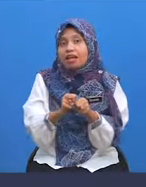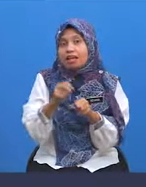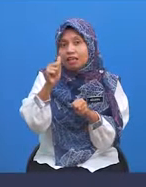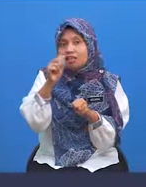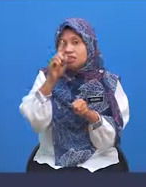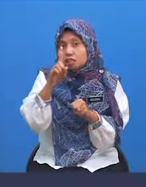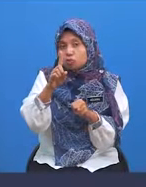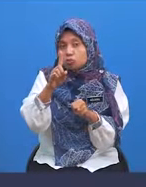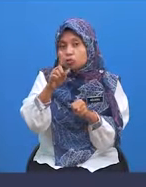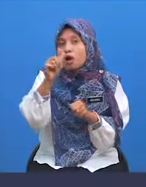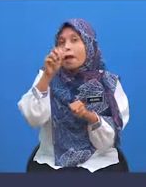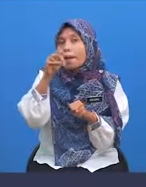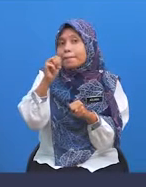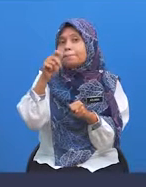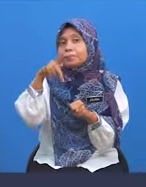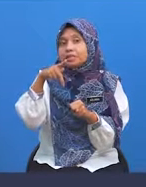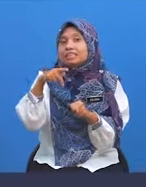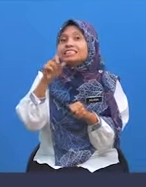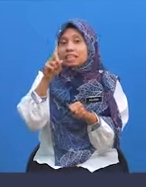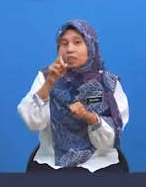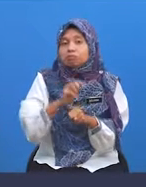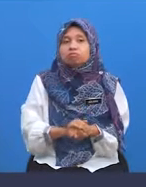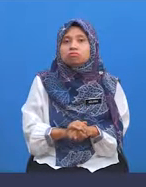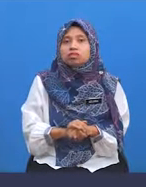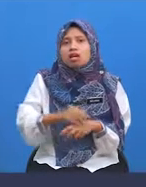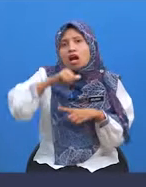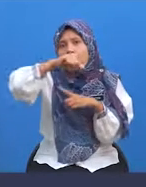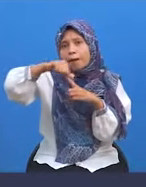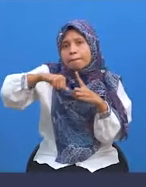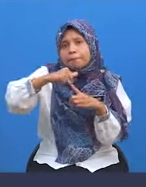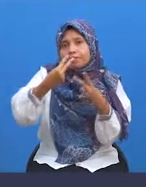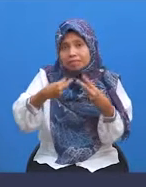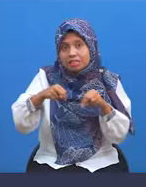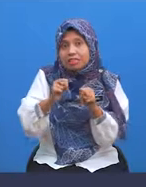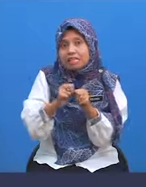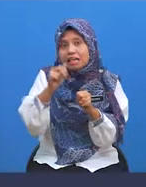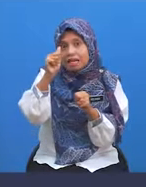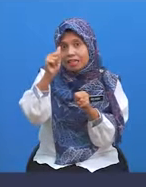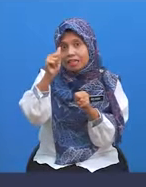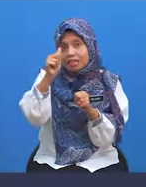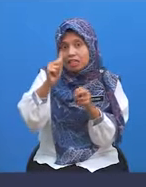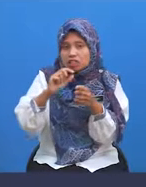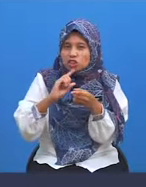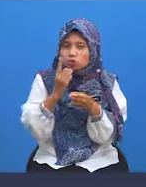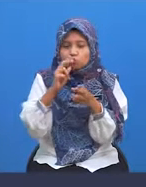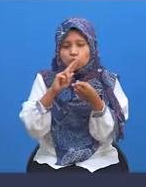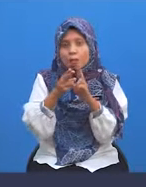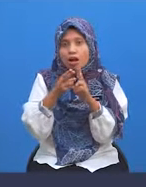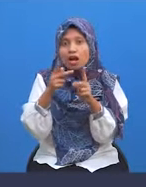1, maka amplitude kita juga 1. Apabila nilai A kita ubah kepada